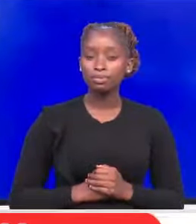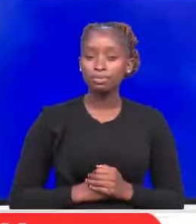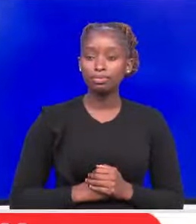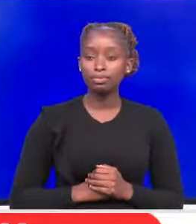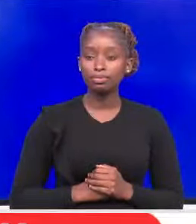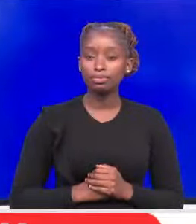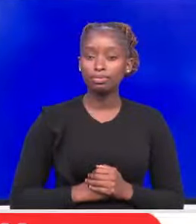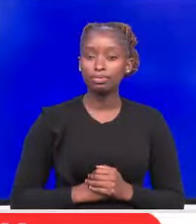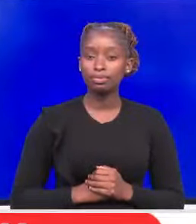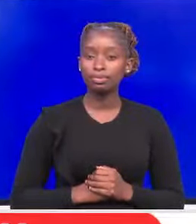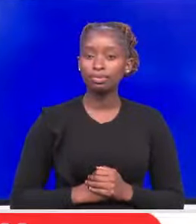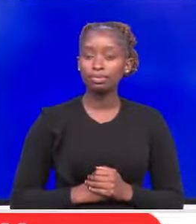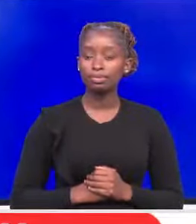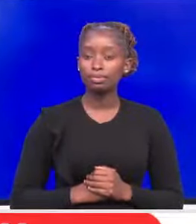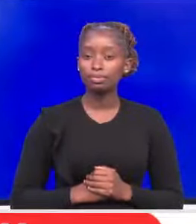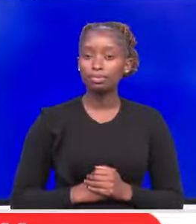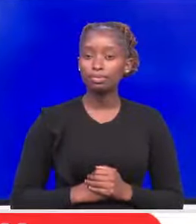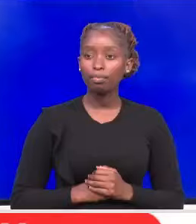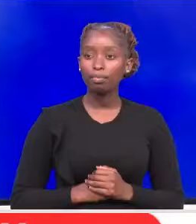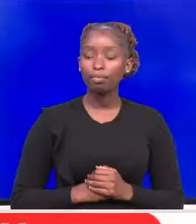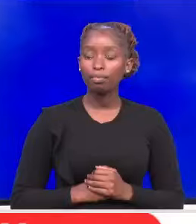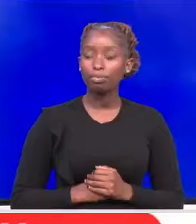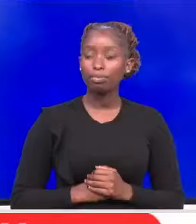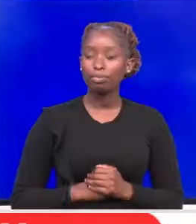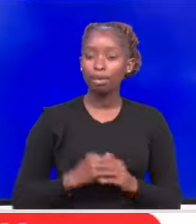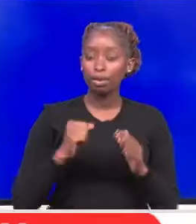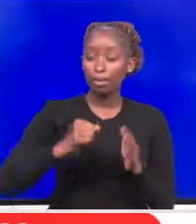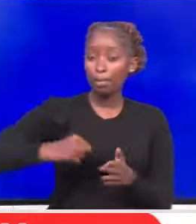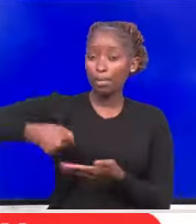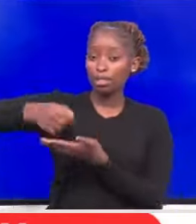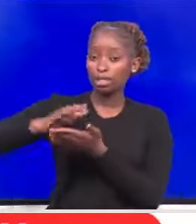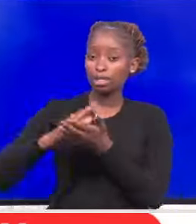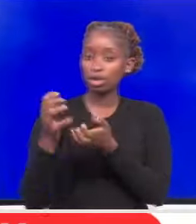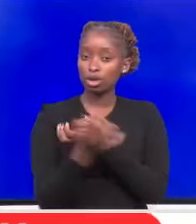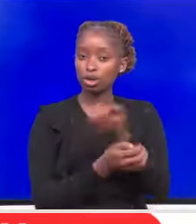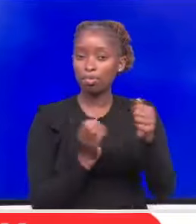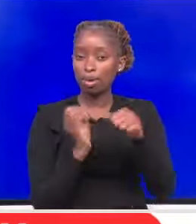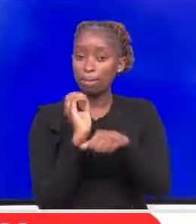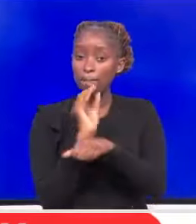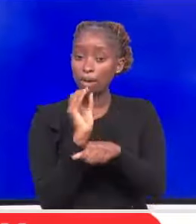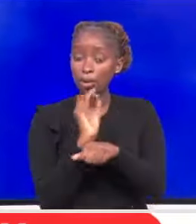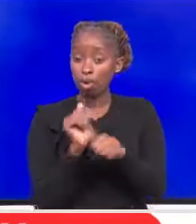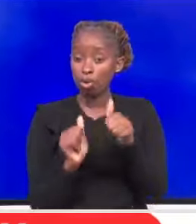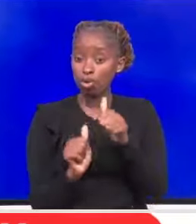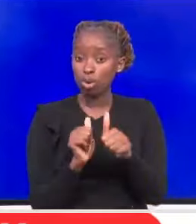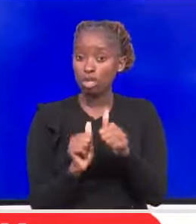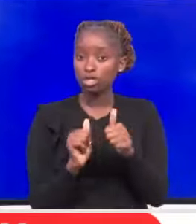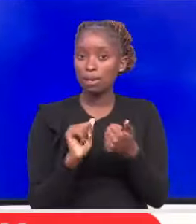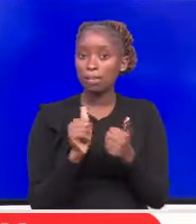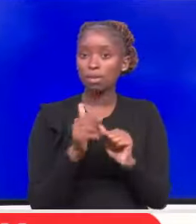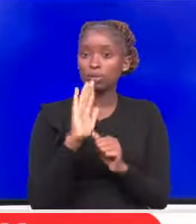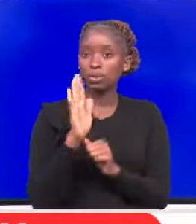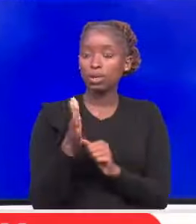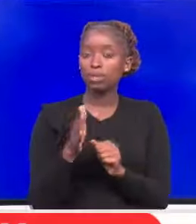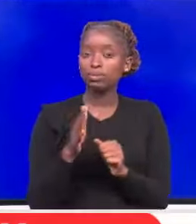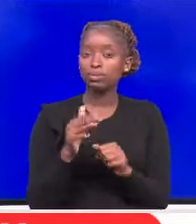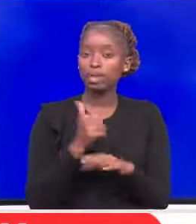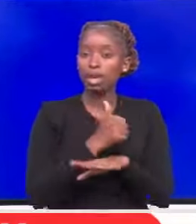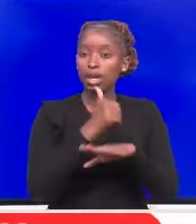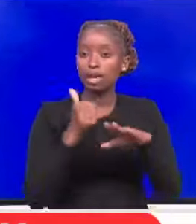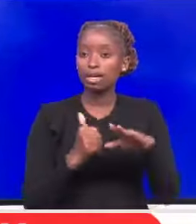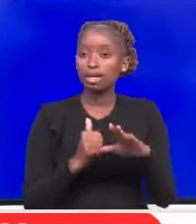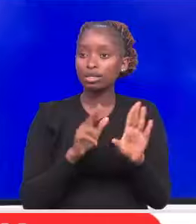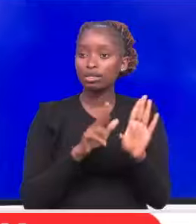The Intergovernmental Budget and Economic Council yenye itapitisha iko under chairmanship